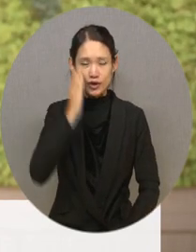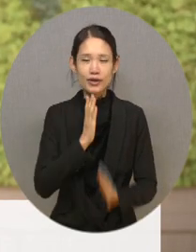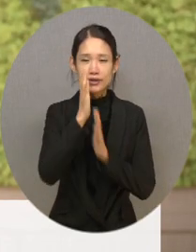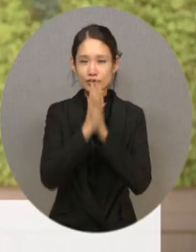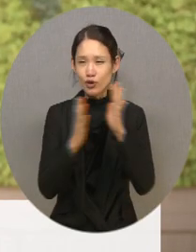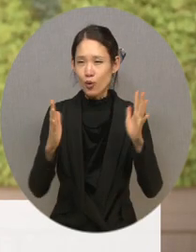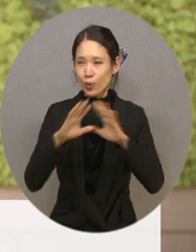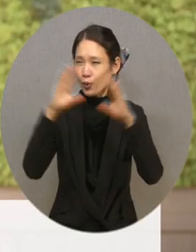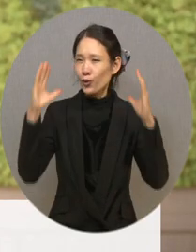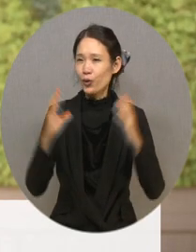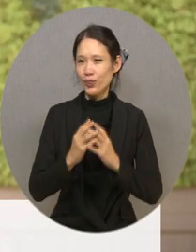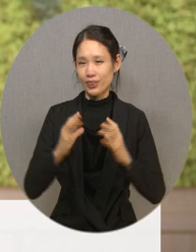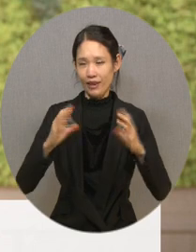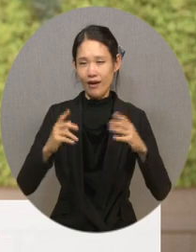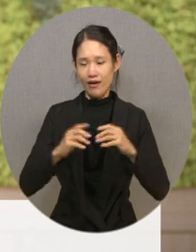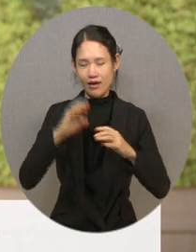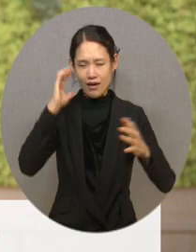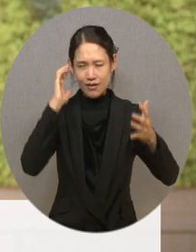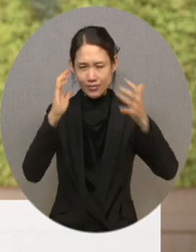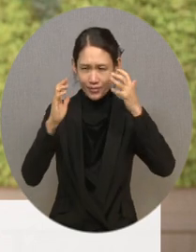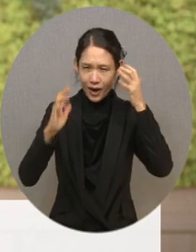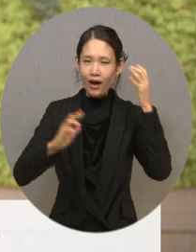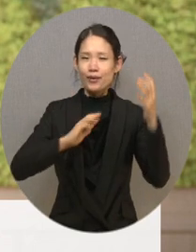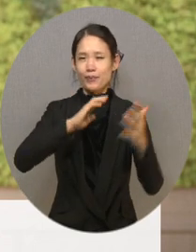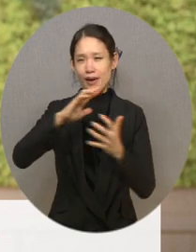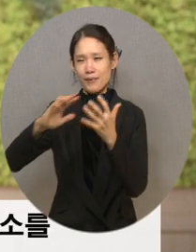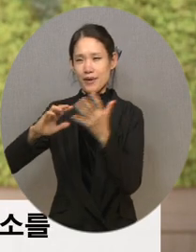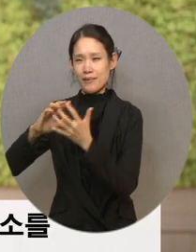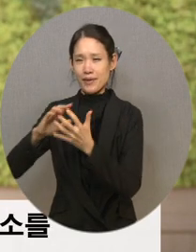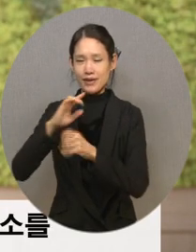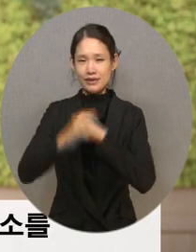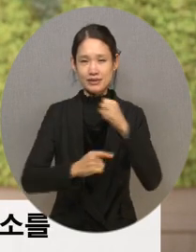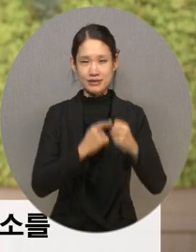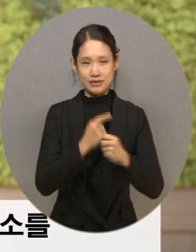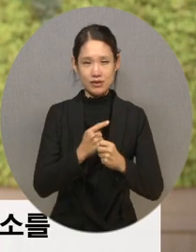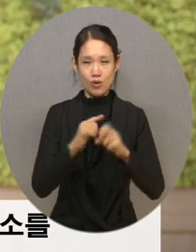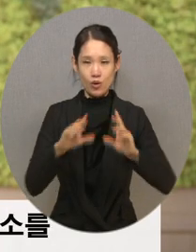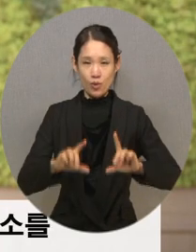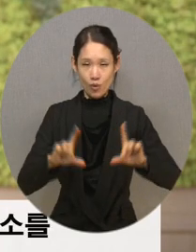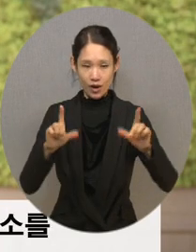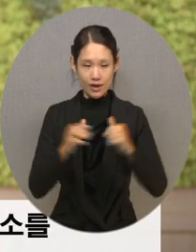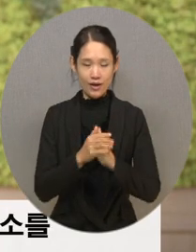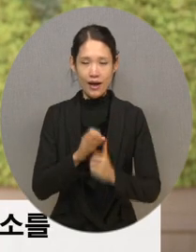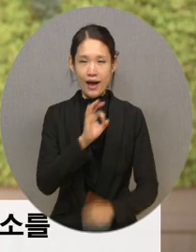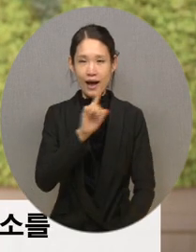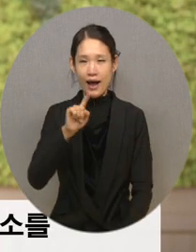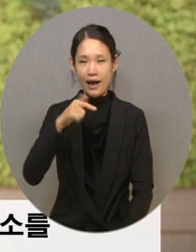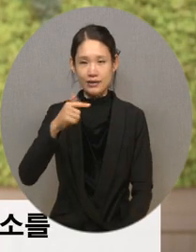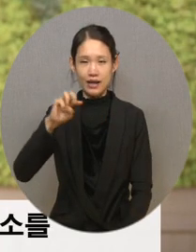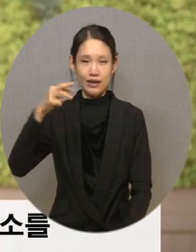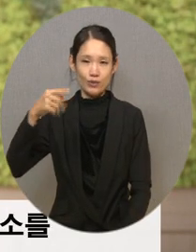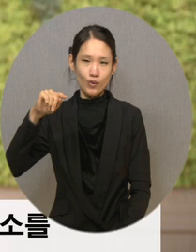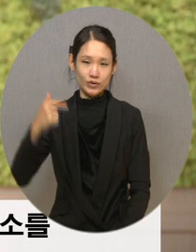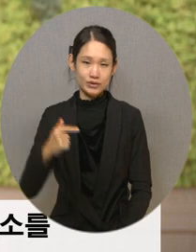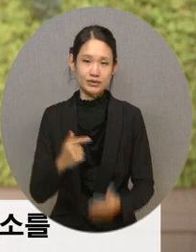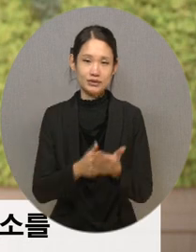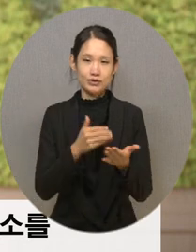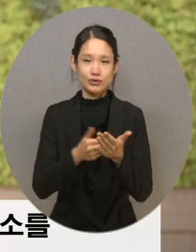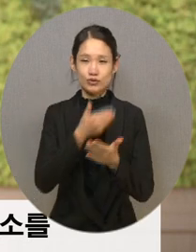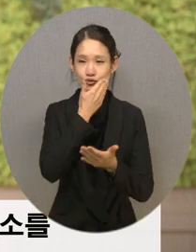온 나라를 정말 뒤흔든 그런 한 해였습니다. 저희들 올해는 이 아날로그적인 요소가 강한